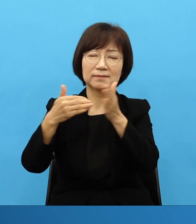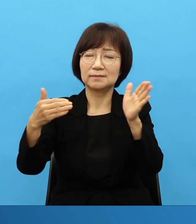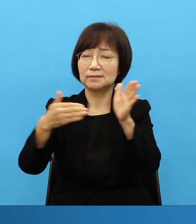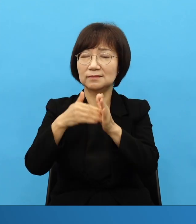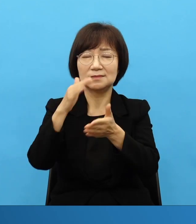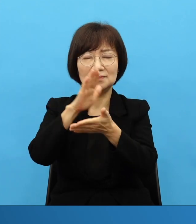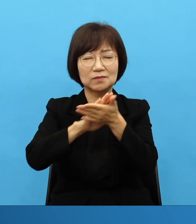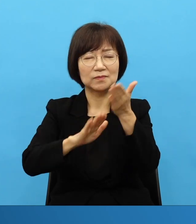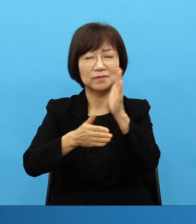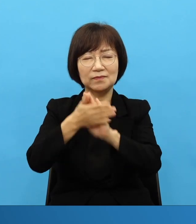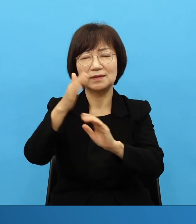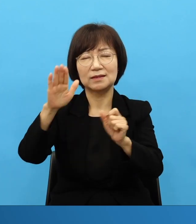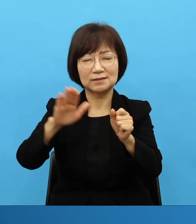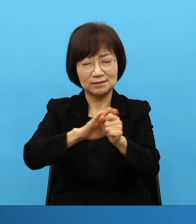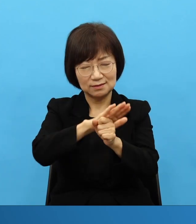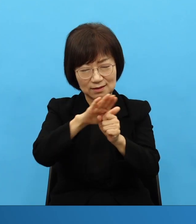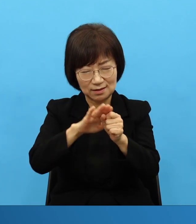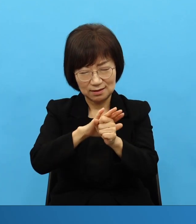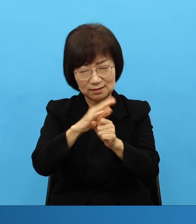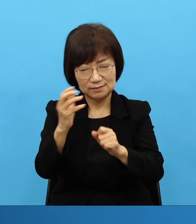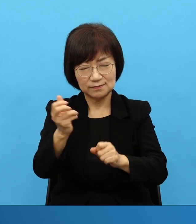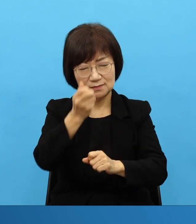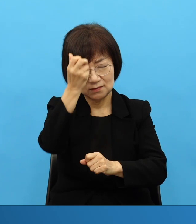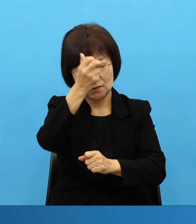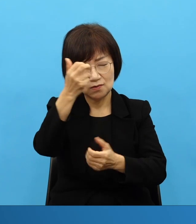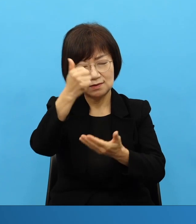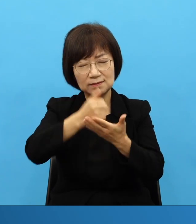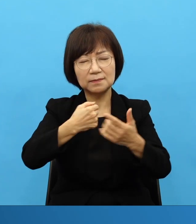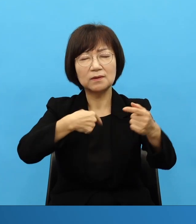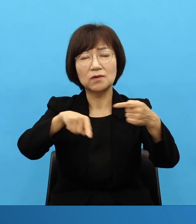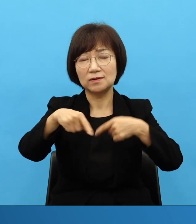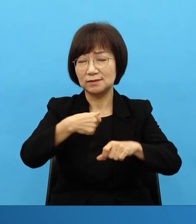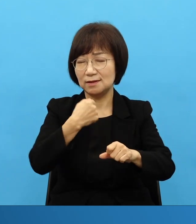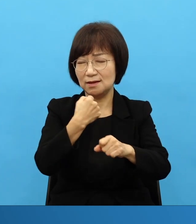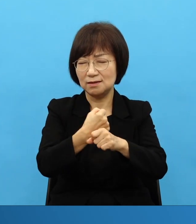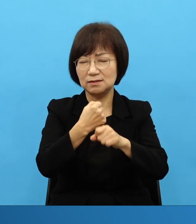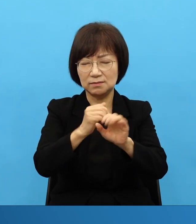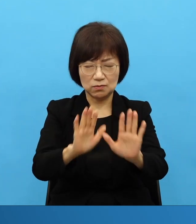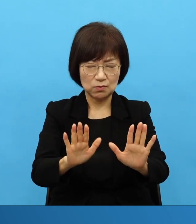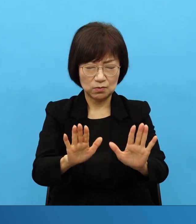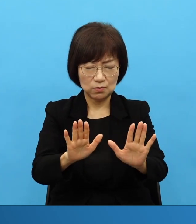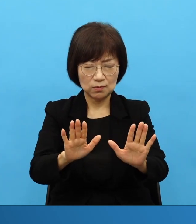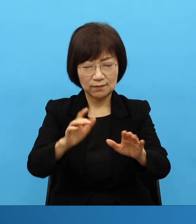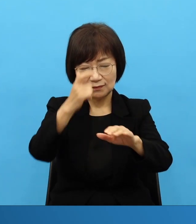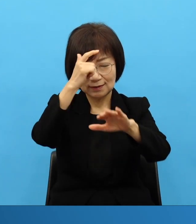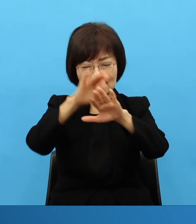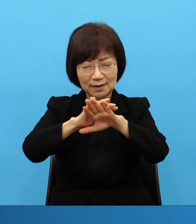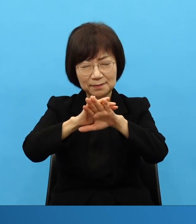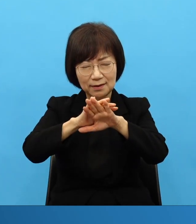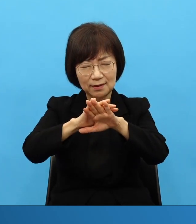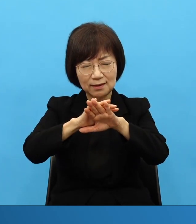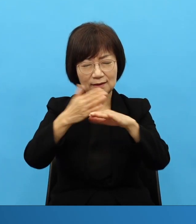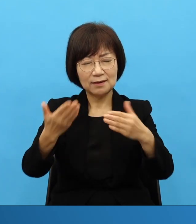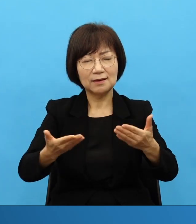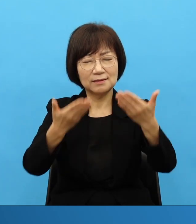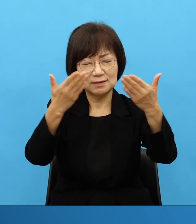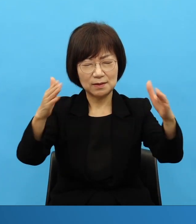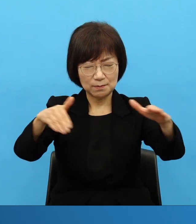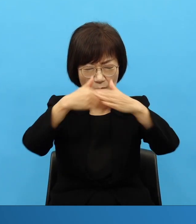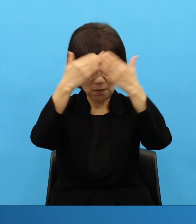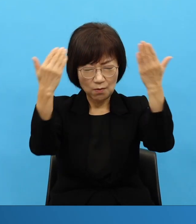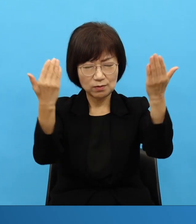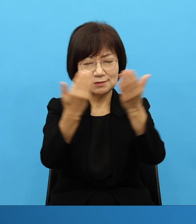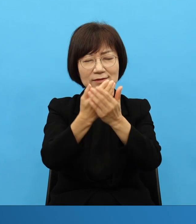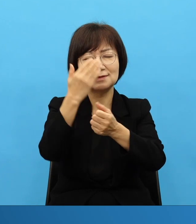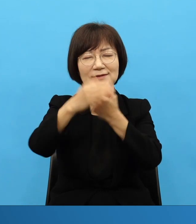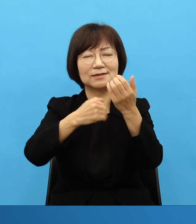사랑하심과 endless love of our Father God, 성령님의 and the working 역사하심이 of the Holy Spirit 오늘 예배하는 모든 하나님의 사람들 위해 upon